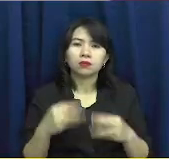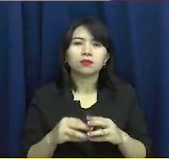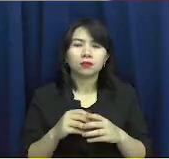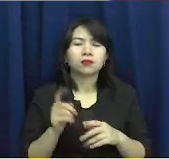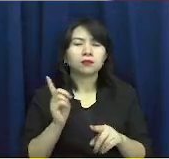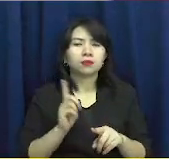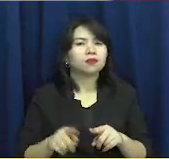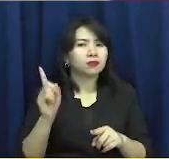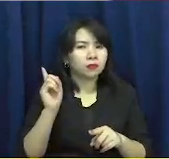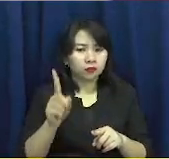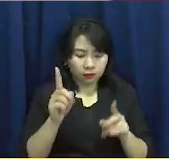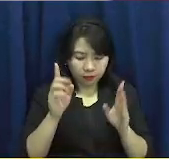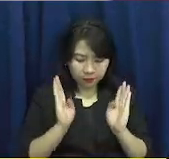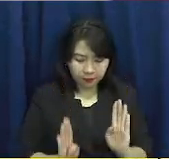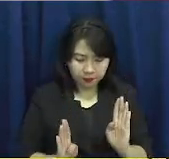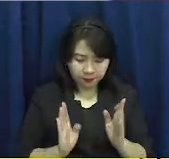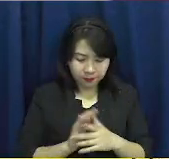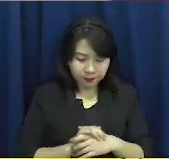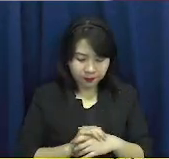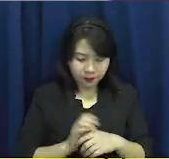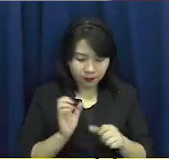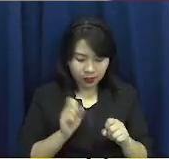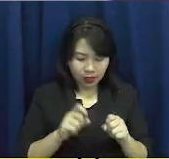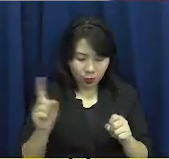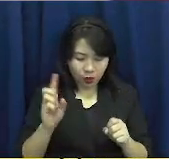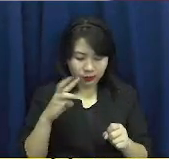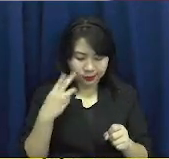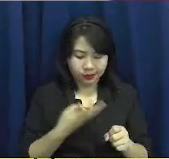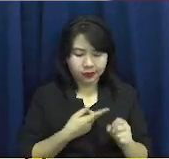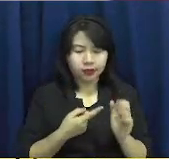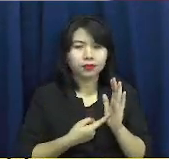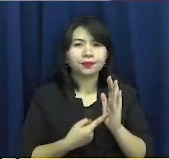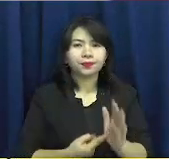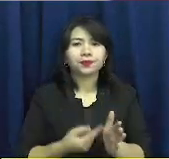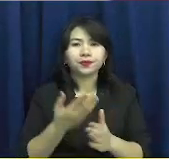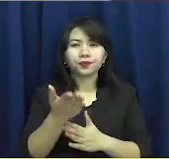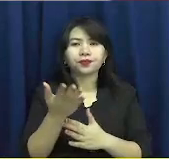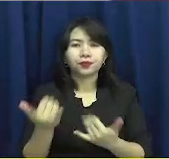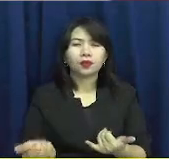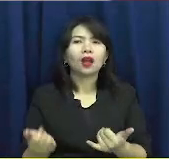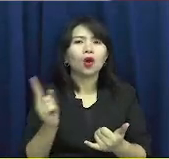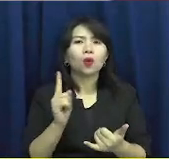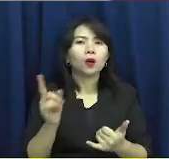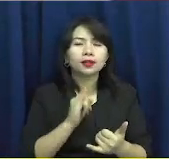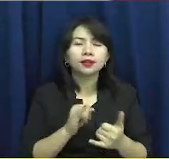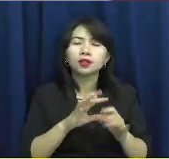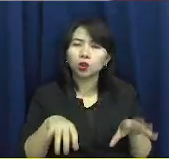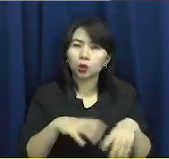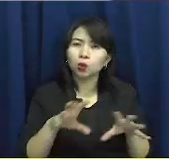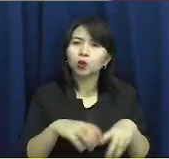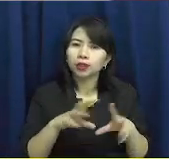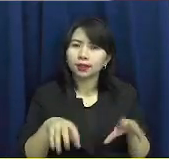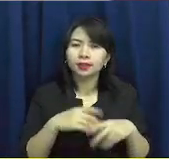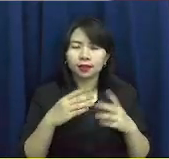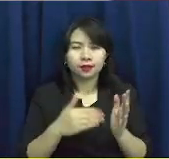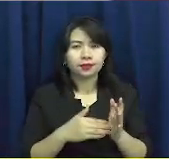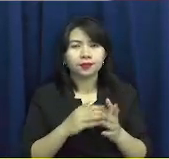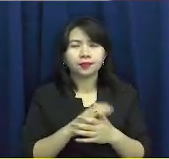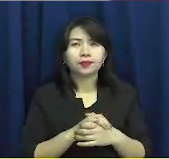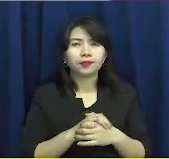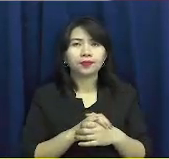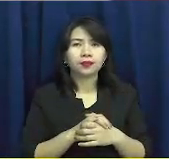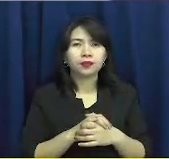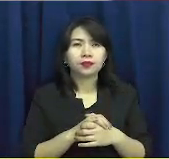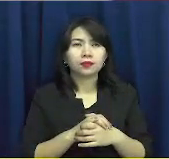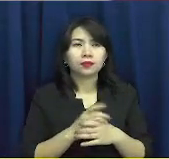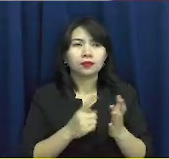one body. Kaya nga po, ano po pinakikita po natin dito? Kung ano ang trabaho, mga kapatid. You see? Ito po yung sinasabi natin